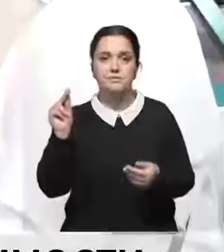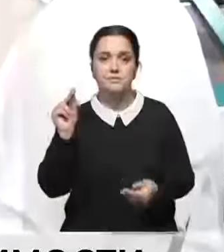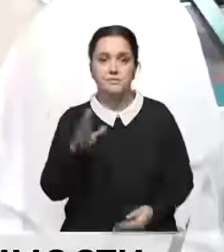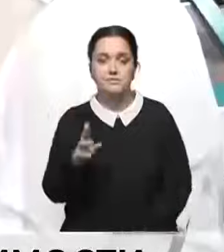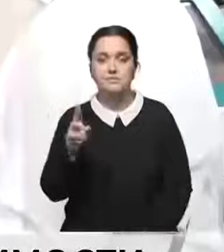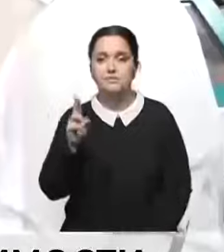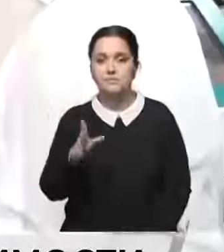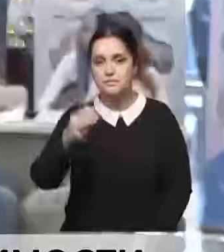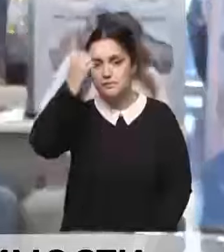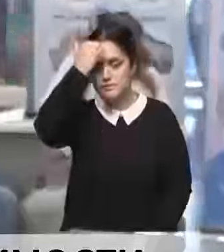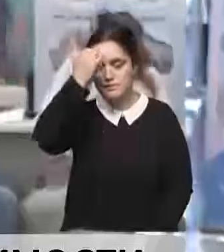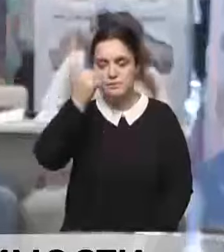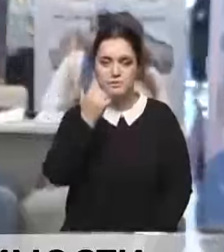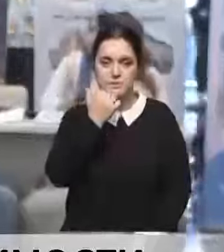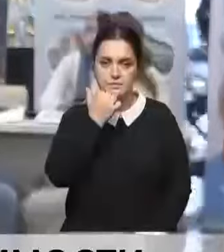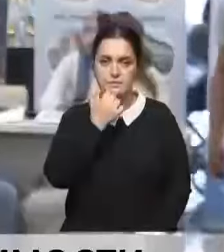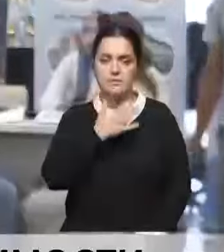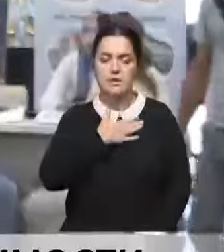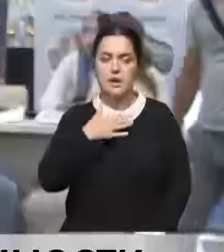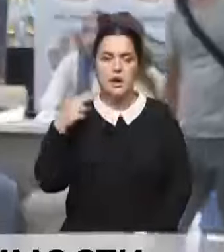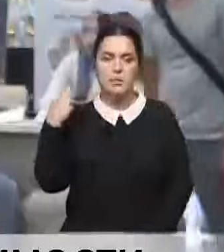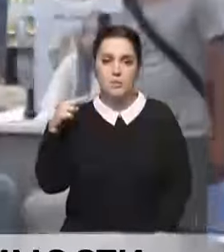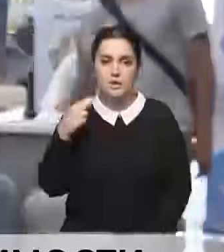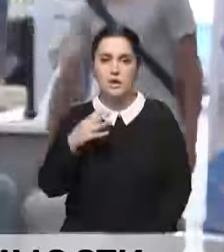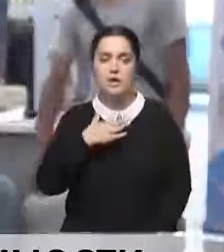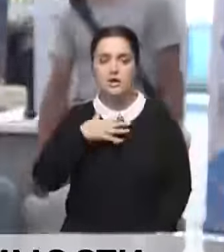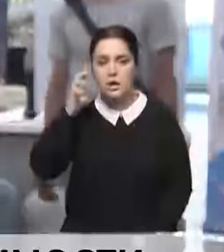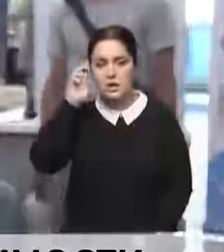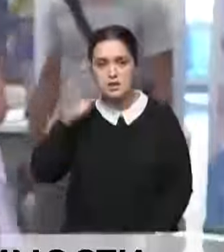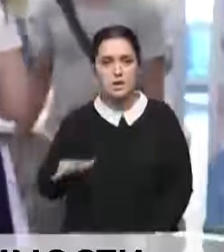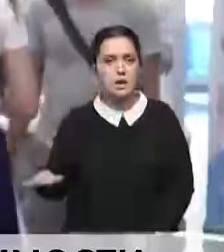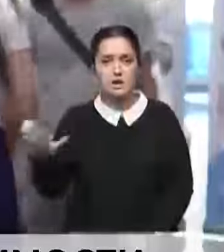квартиру. Благодарен нашему президенту, нашей стране и